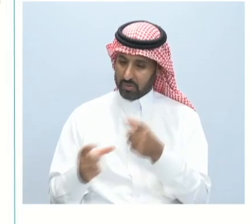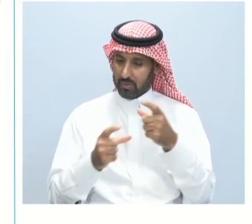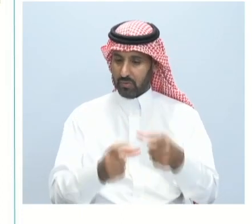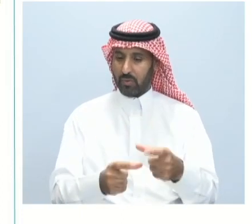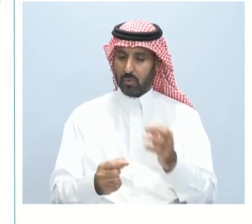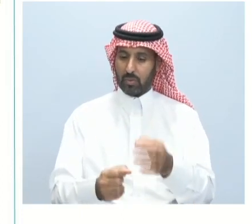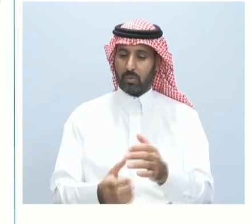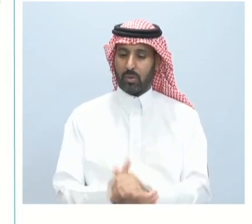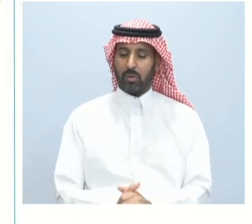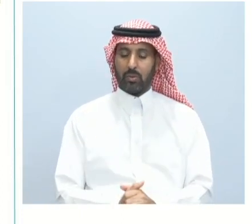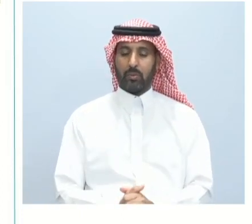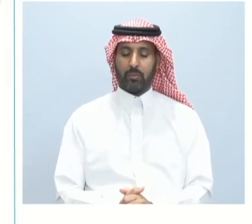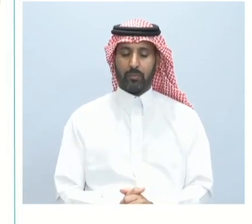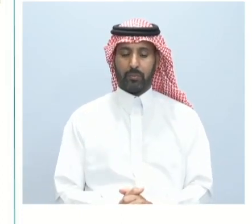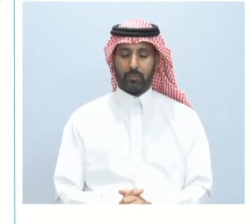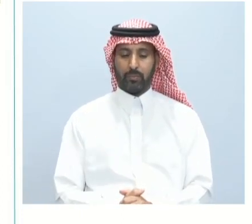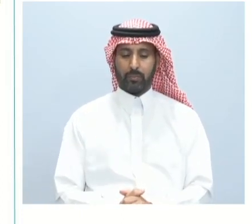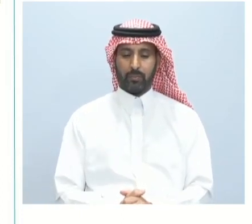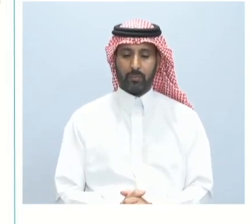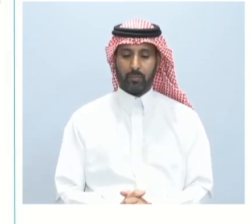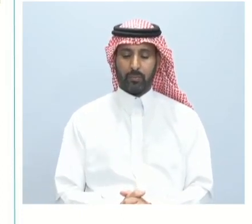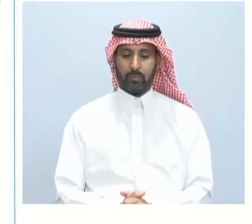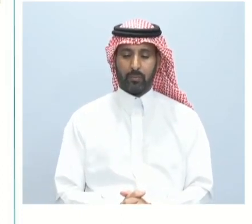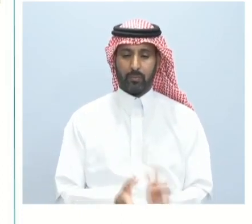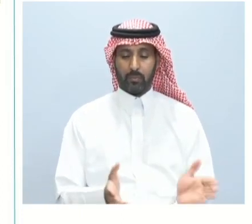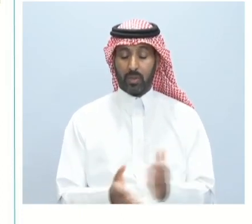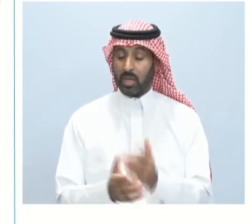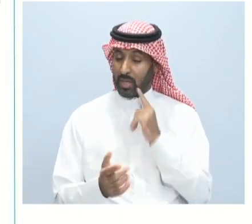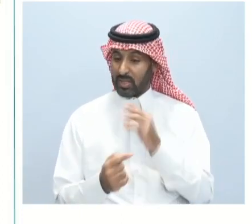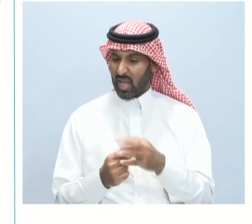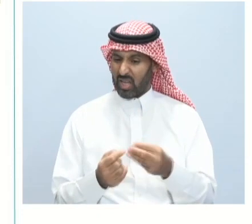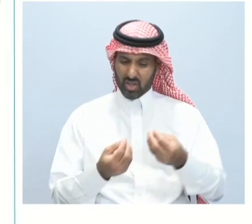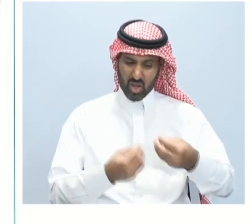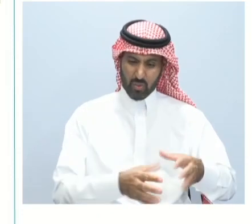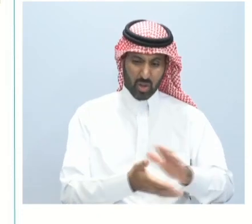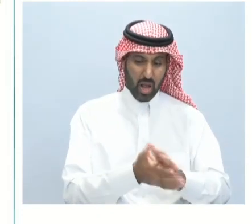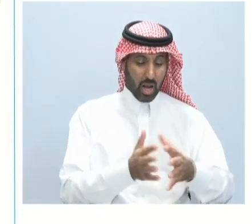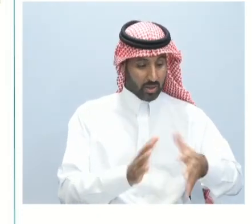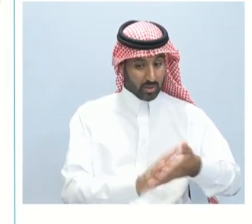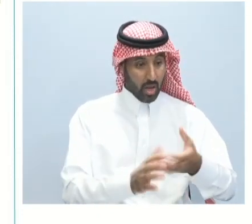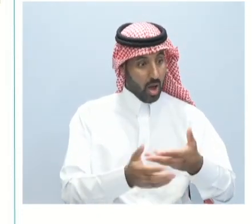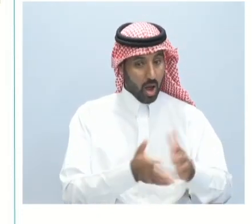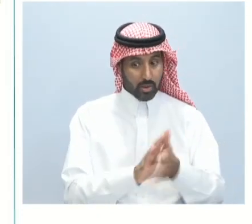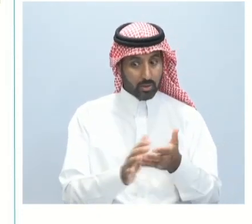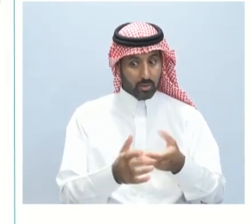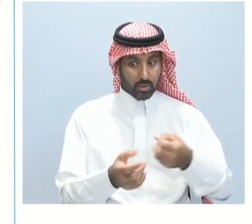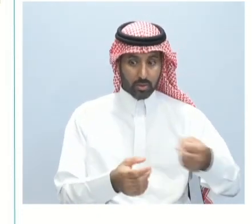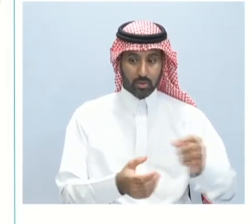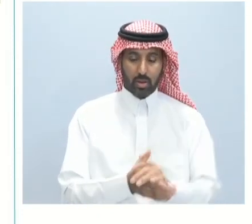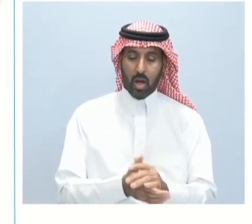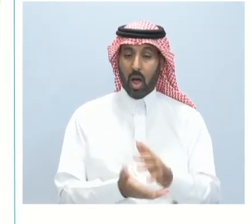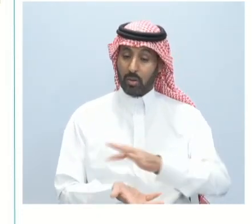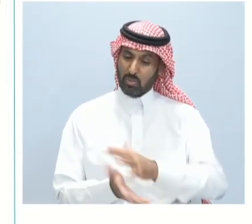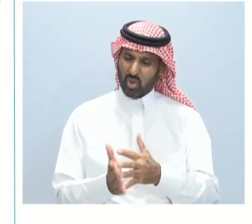الوقت المناسب وفي المكان المناسب وبتقليل نفاذ المخزون والتاخير والمشكلات الاخرى التي قد